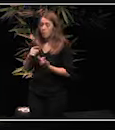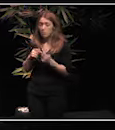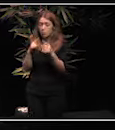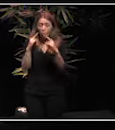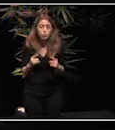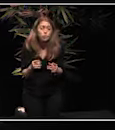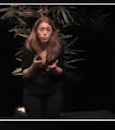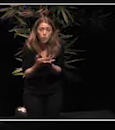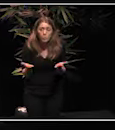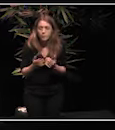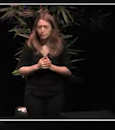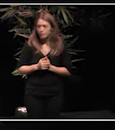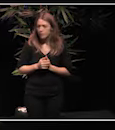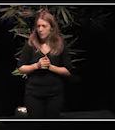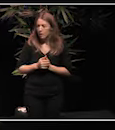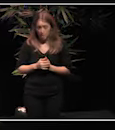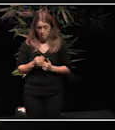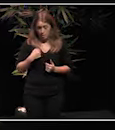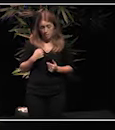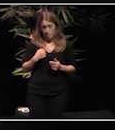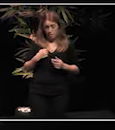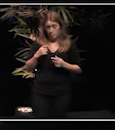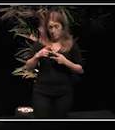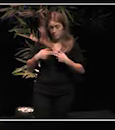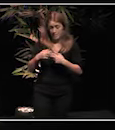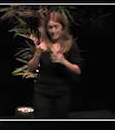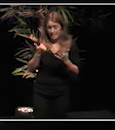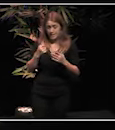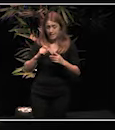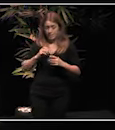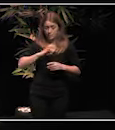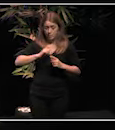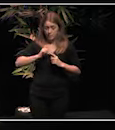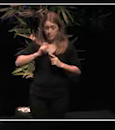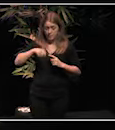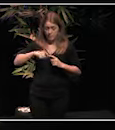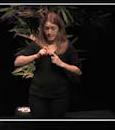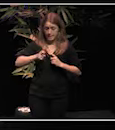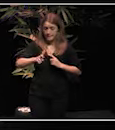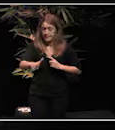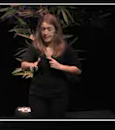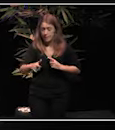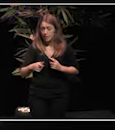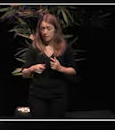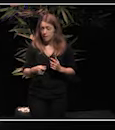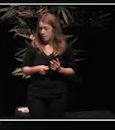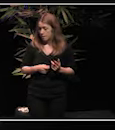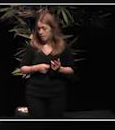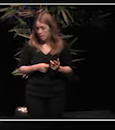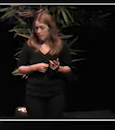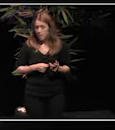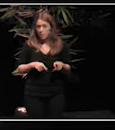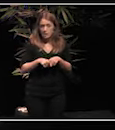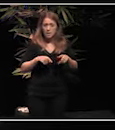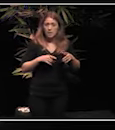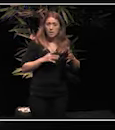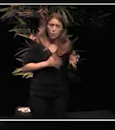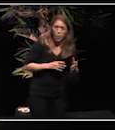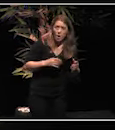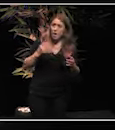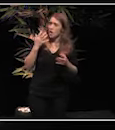c'est réussir à enchaîner les étapes, réussir à courir dans la chaleur, mais